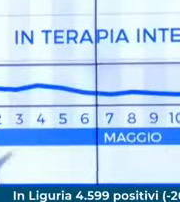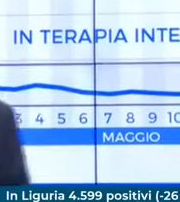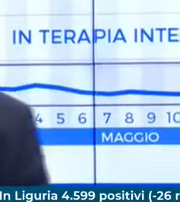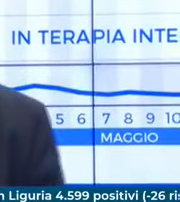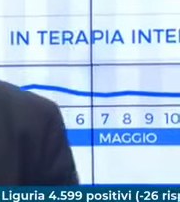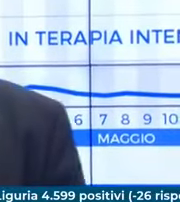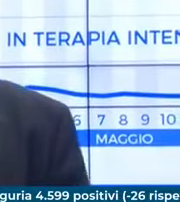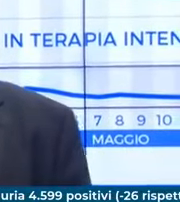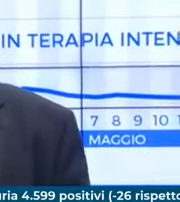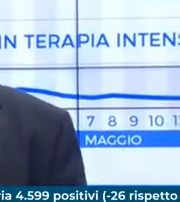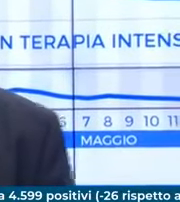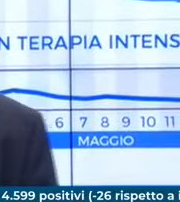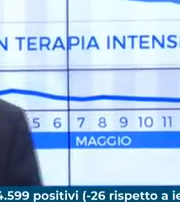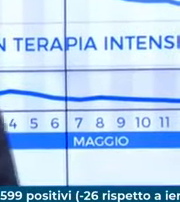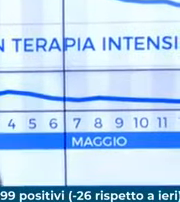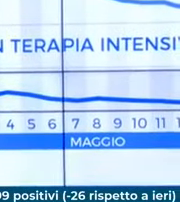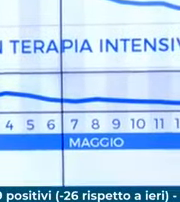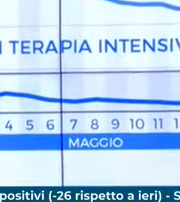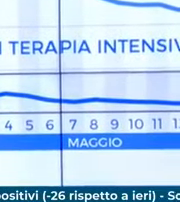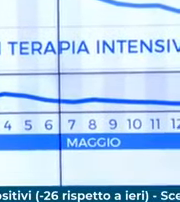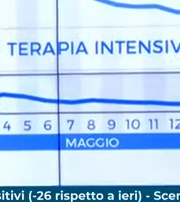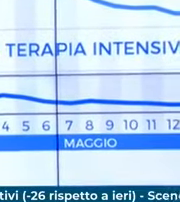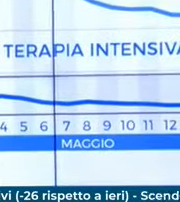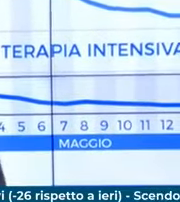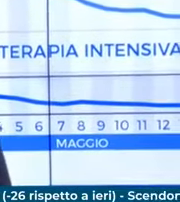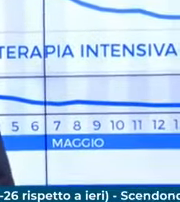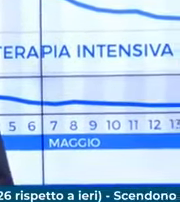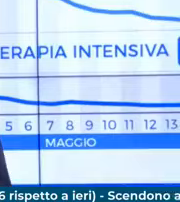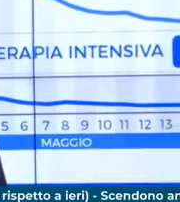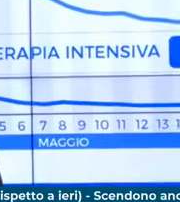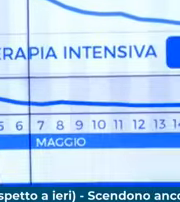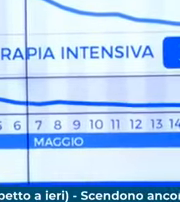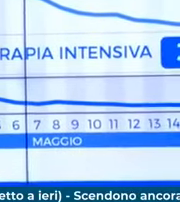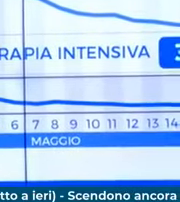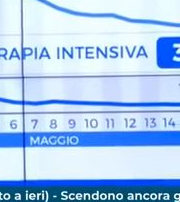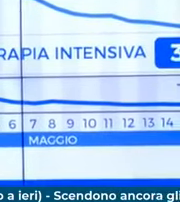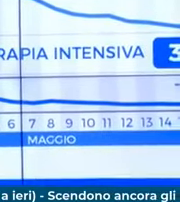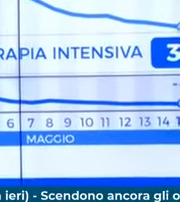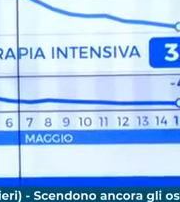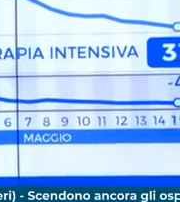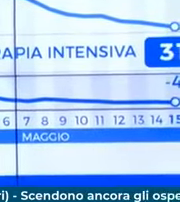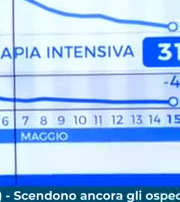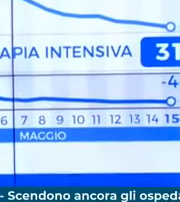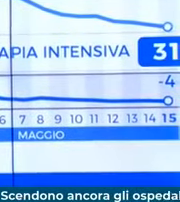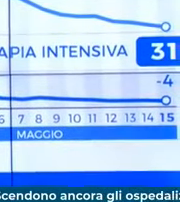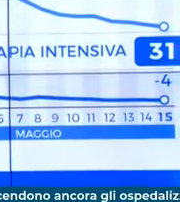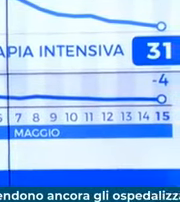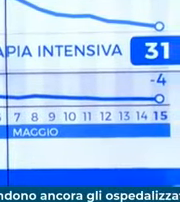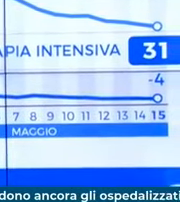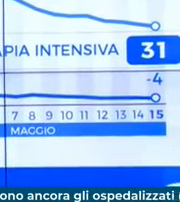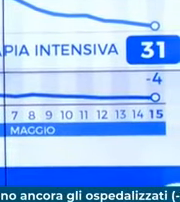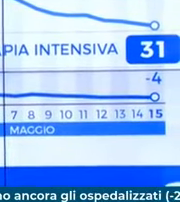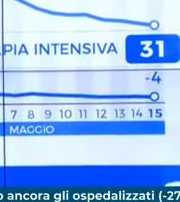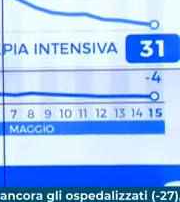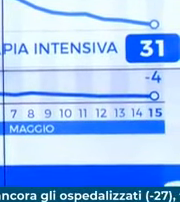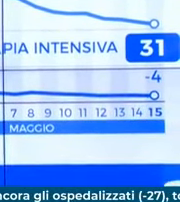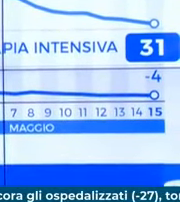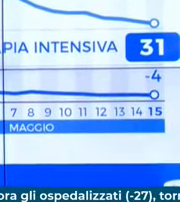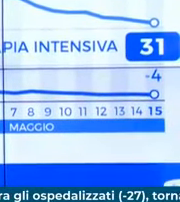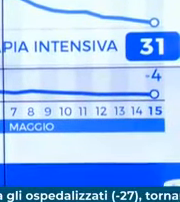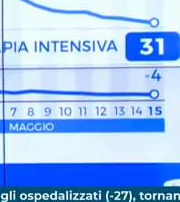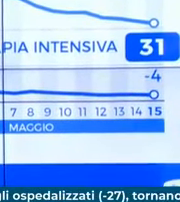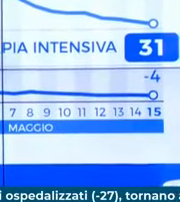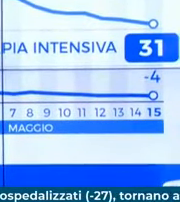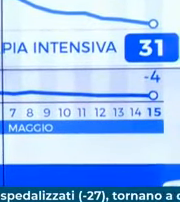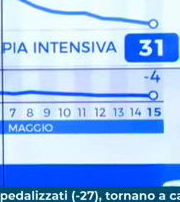Abbiamo già fatto una lunga conferenza stampa oggi pomeriggio su tutti i numeri della nostra sanità, sia quelli con cui abbiamo affrontato l'emergenza,